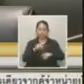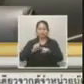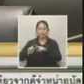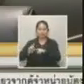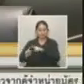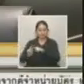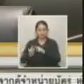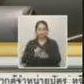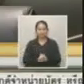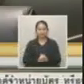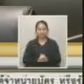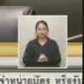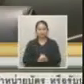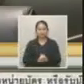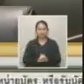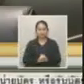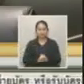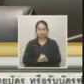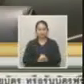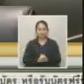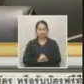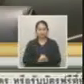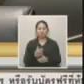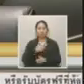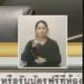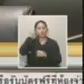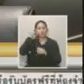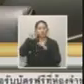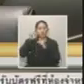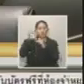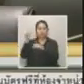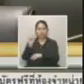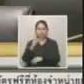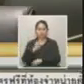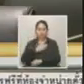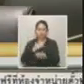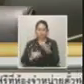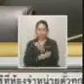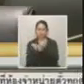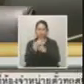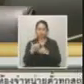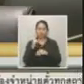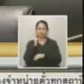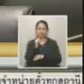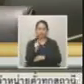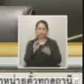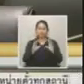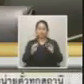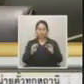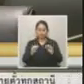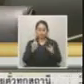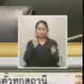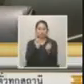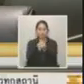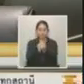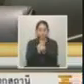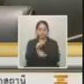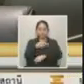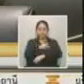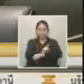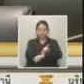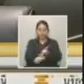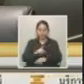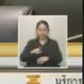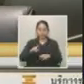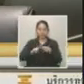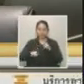ครับผมหวังว่าทุกครั้งที่มาประชุมจะพบกับท่านประธานและเพื่อนสมาชิกมีสุขภาพแข็ง